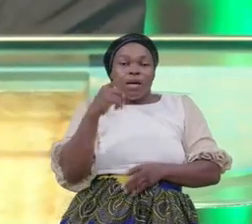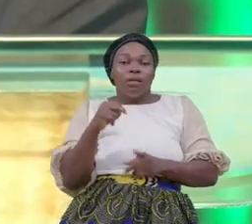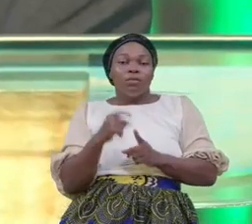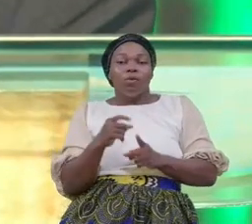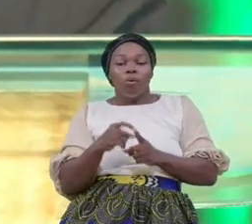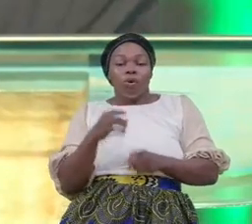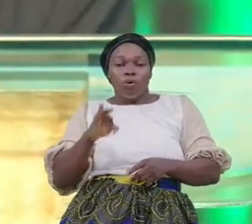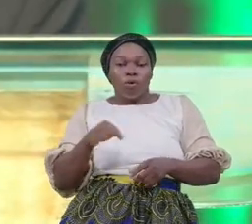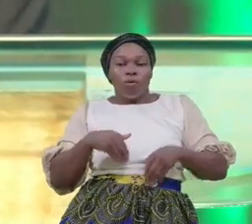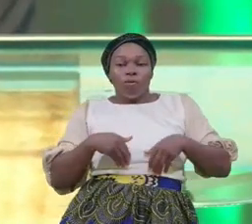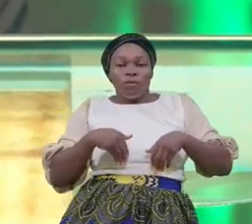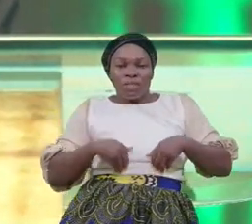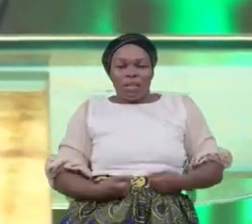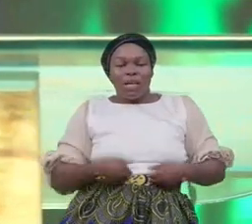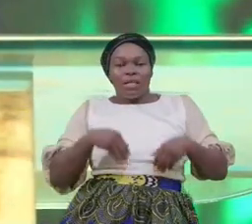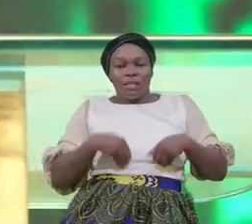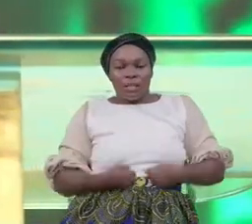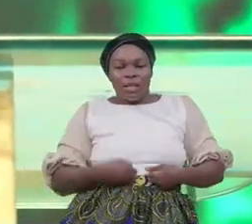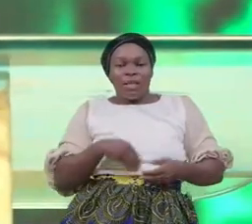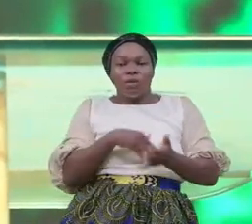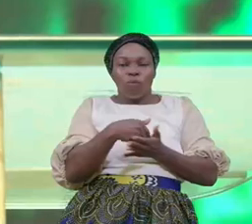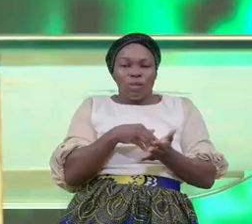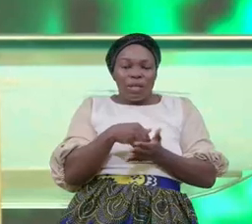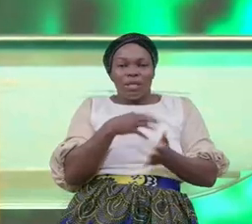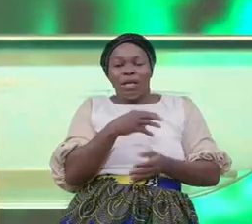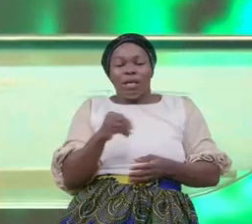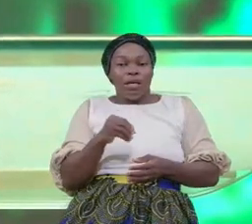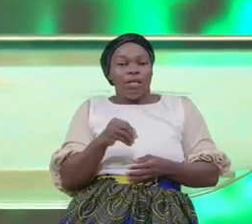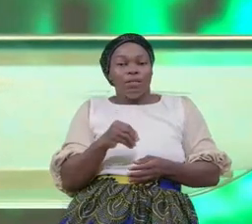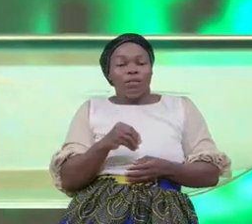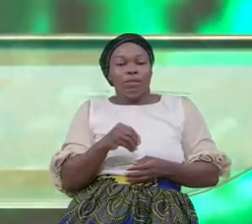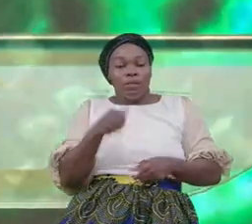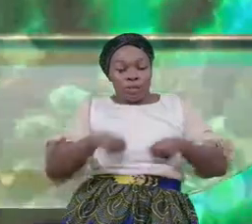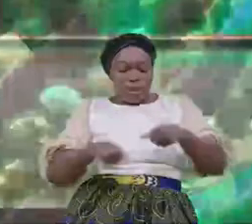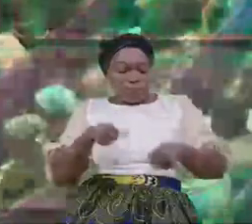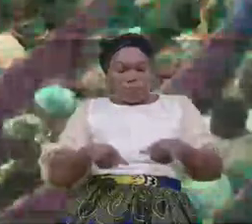les paroles de lassitude, et dire,